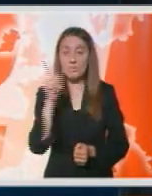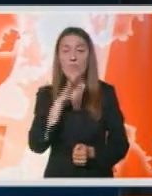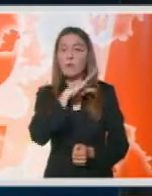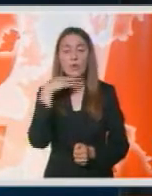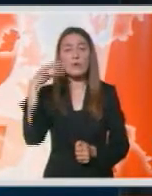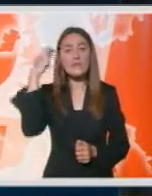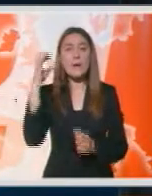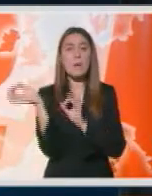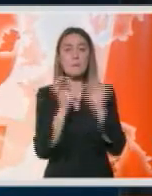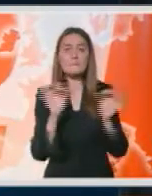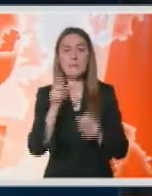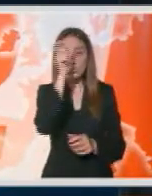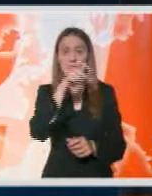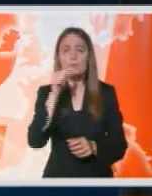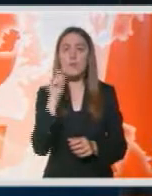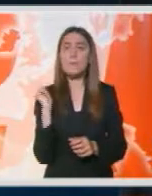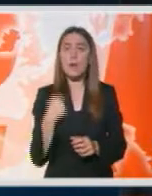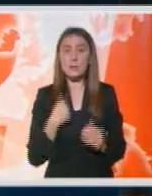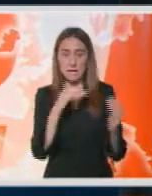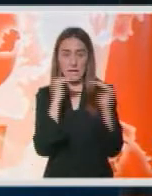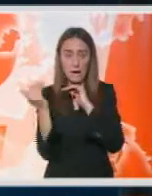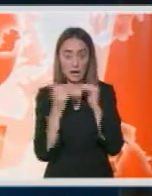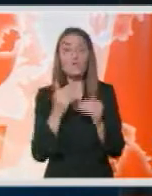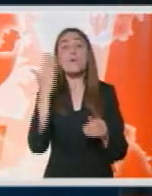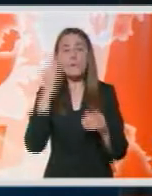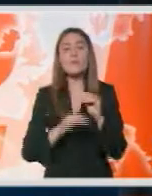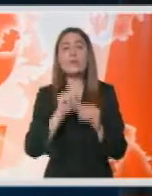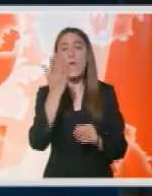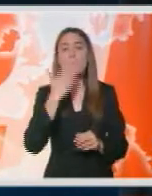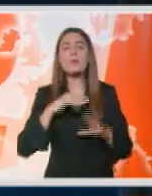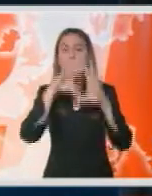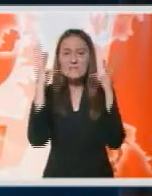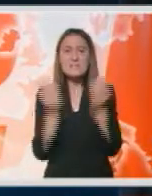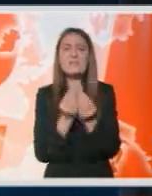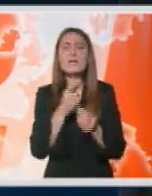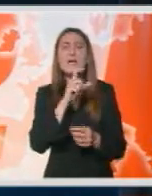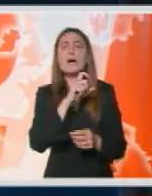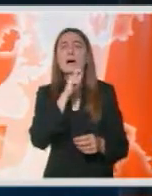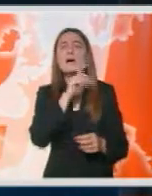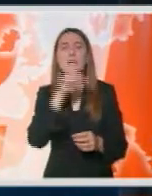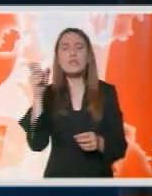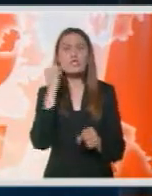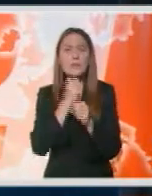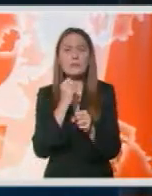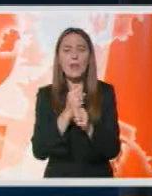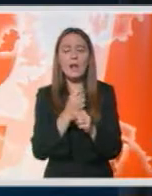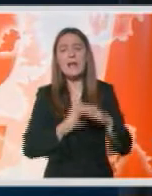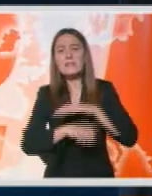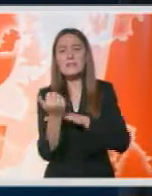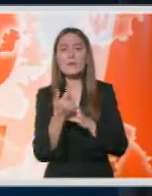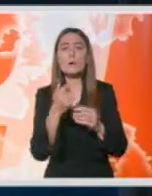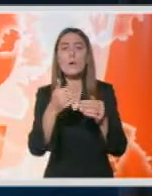da samo bezbednostne institucije i policije sarađuju, već da je neophodno da svi učinioci krivičnih dela izvedu i pred